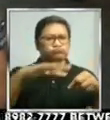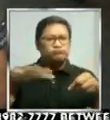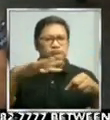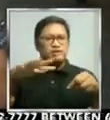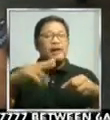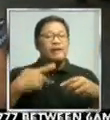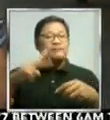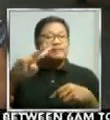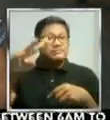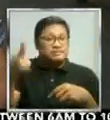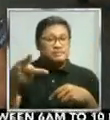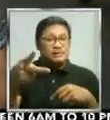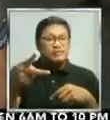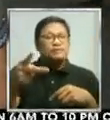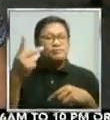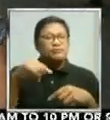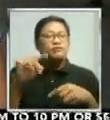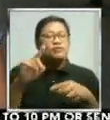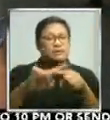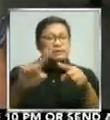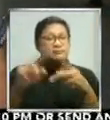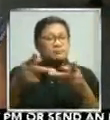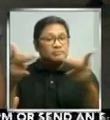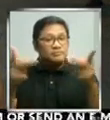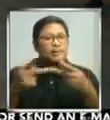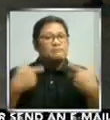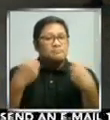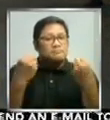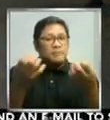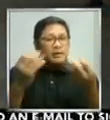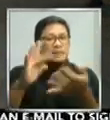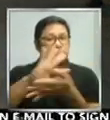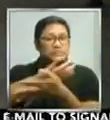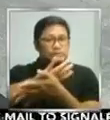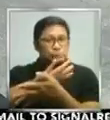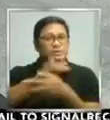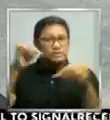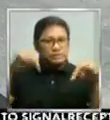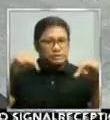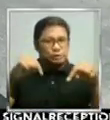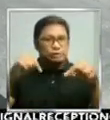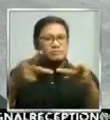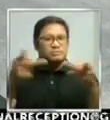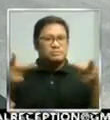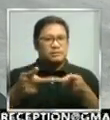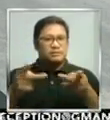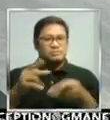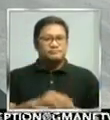pumapangalawa din sa mga distrito ng lungsod na may pinakamaraming COVID-19 cases.